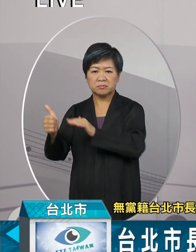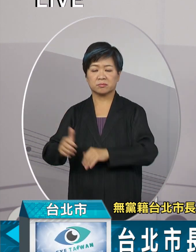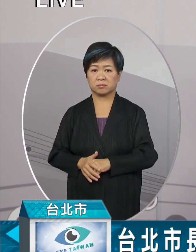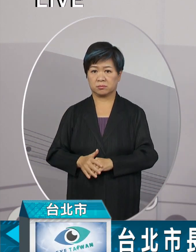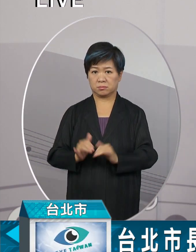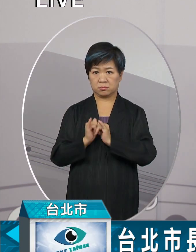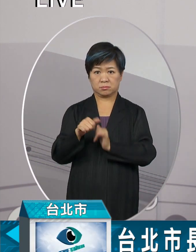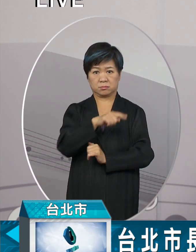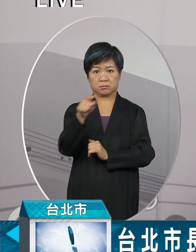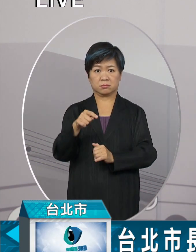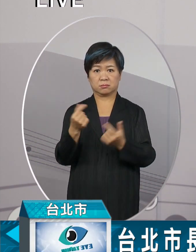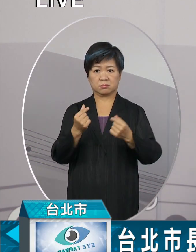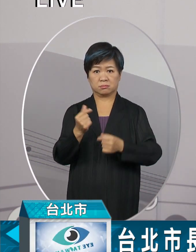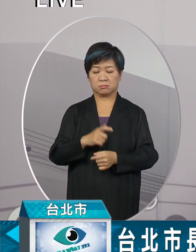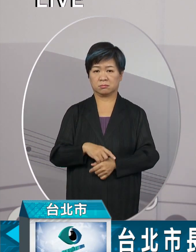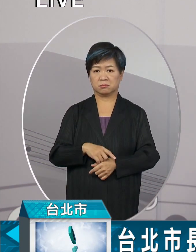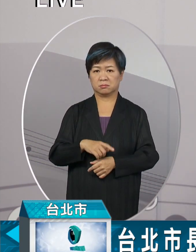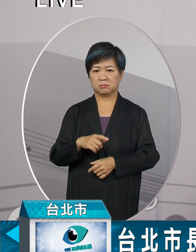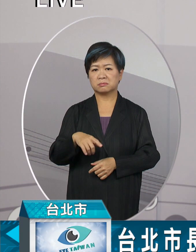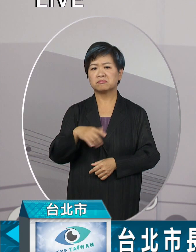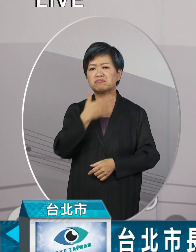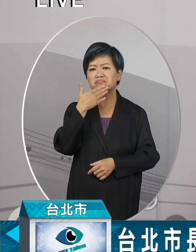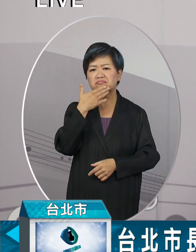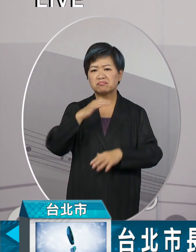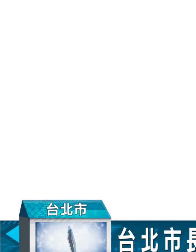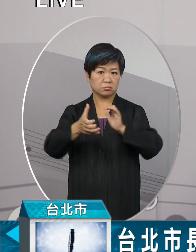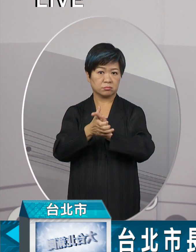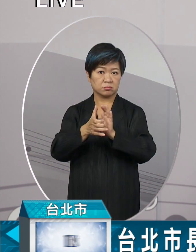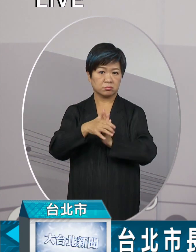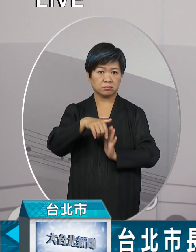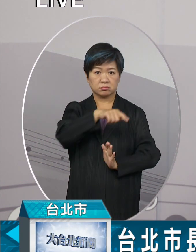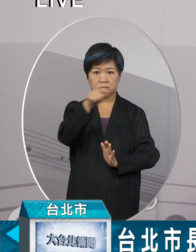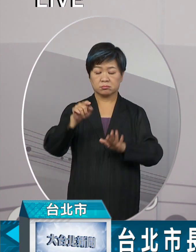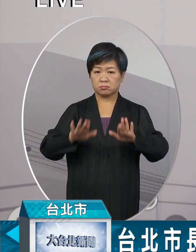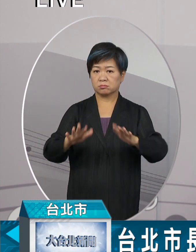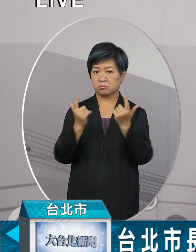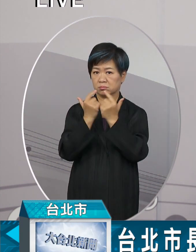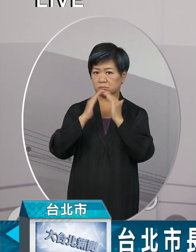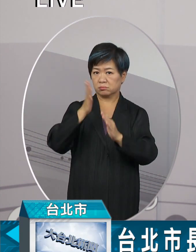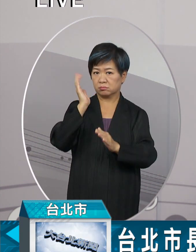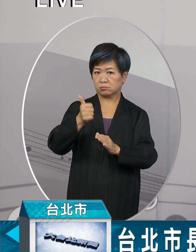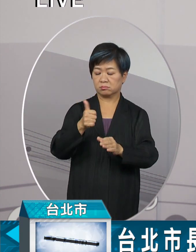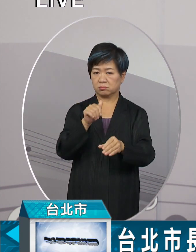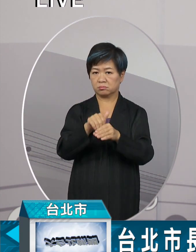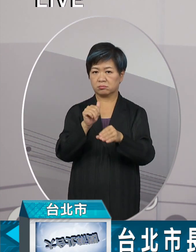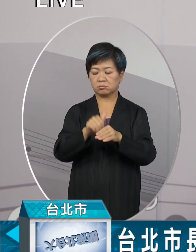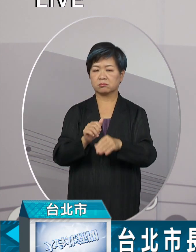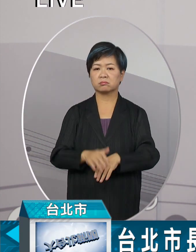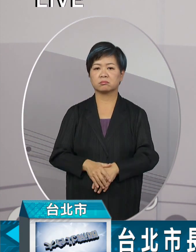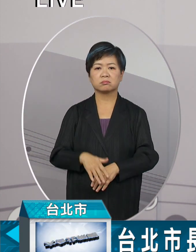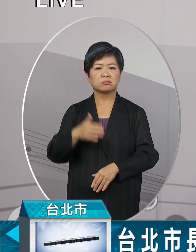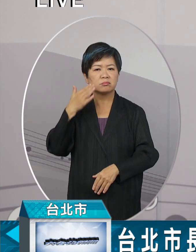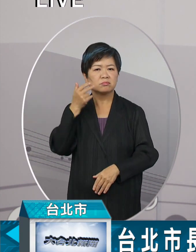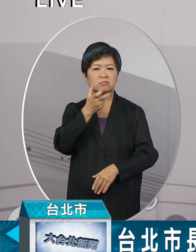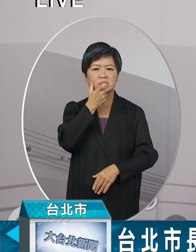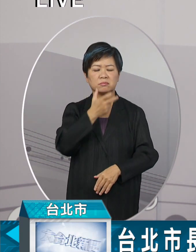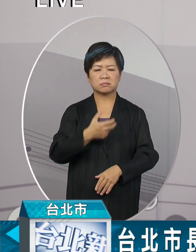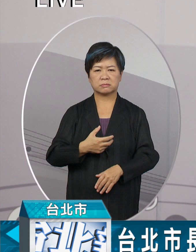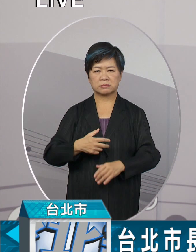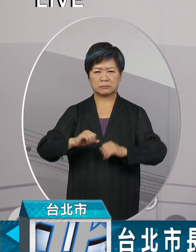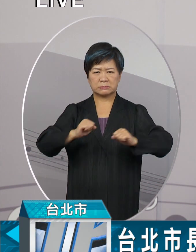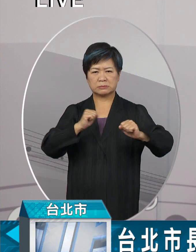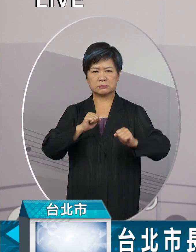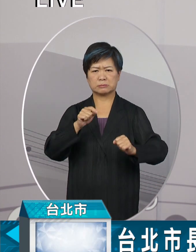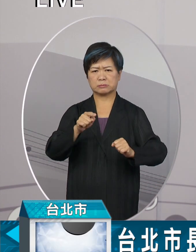选民当成私产，但是人民并不欠他们。这次台北市长的选举是摆脱蓝绿恶斗最有机会的一